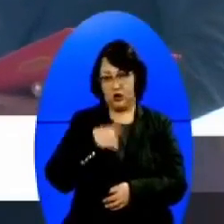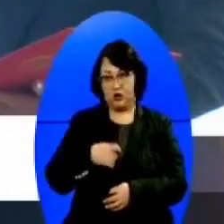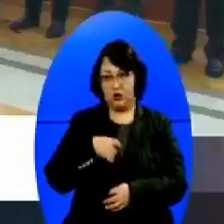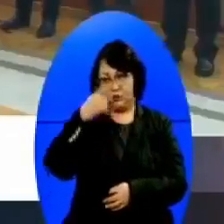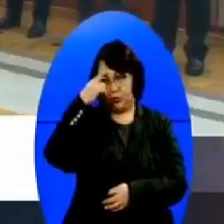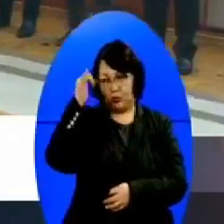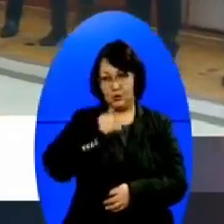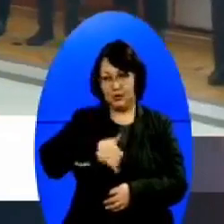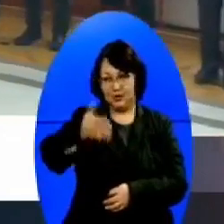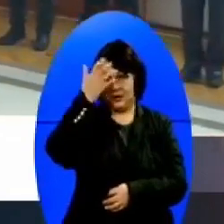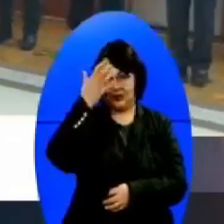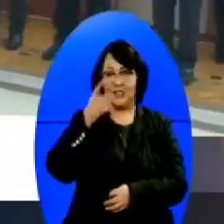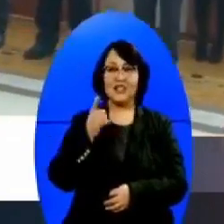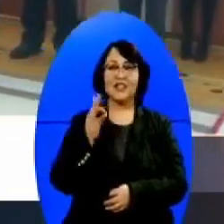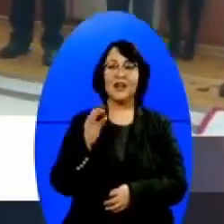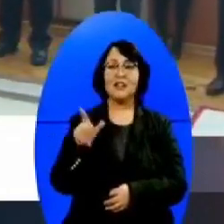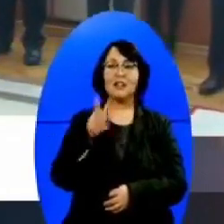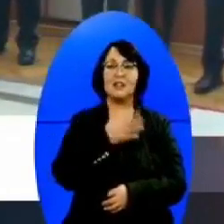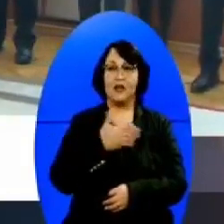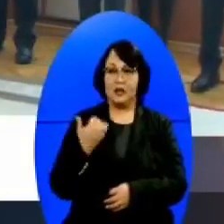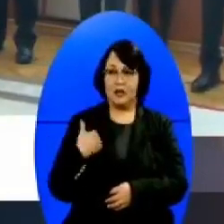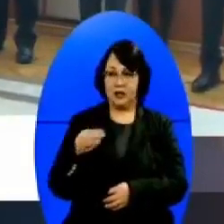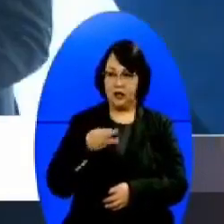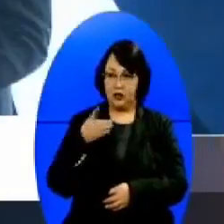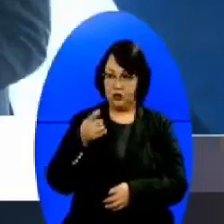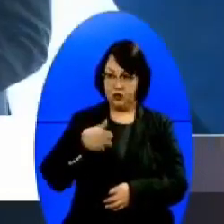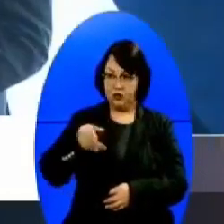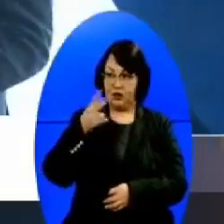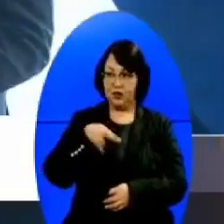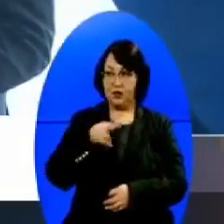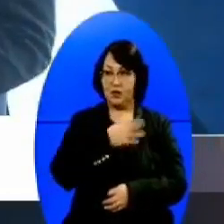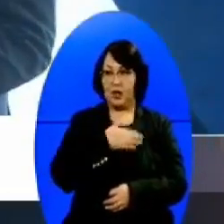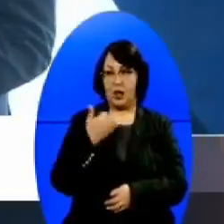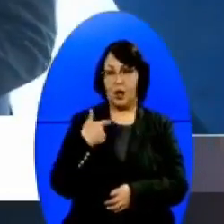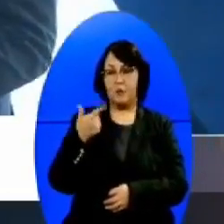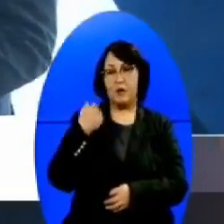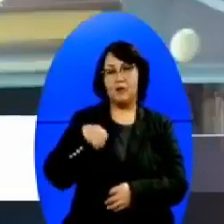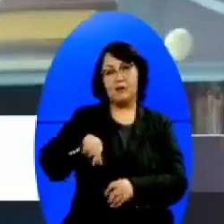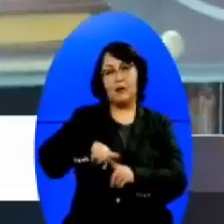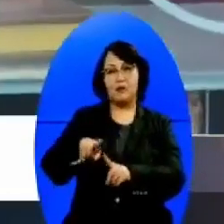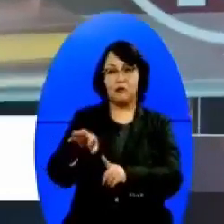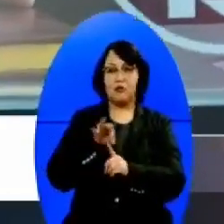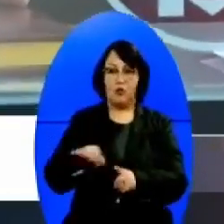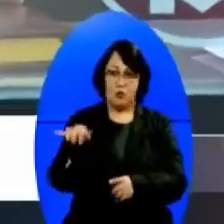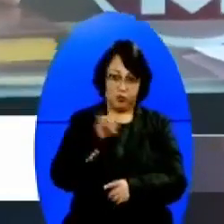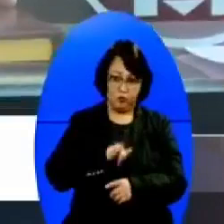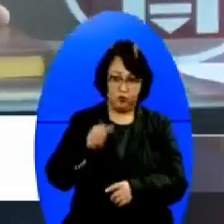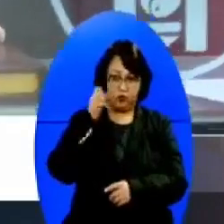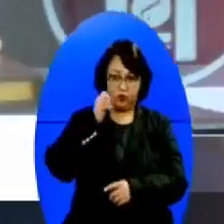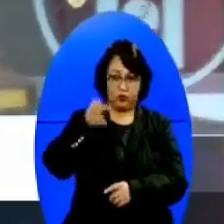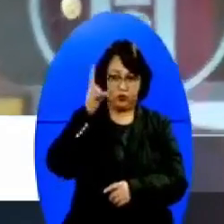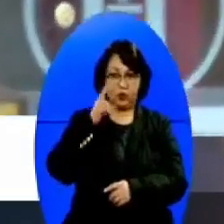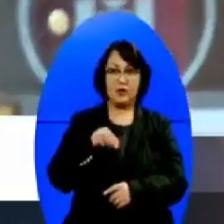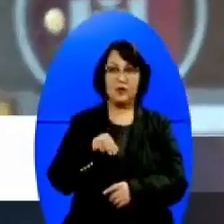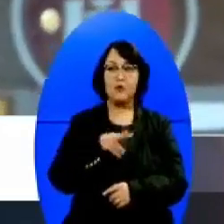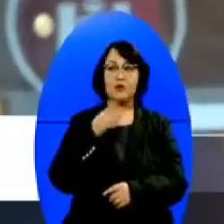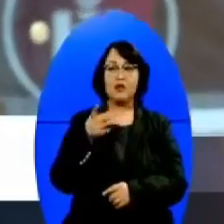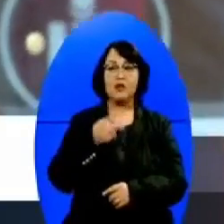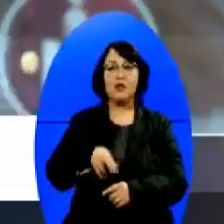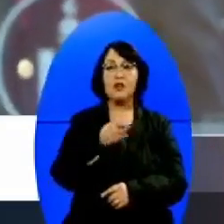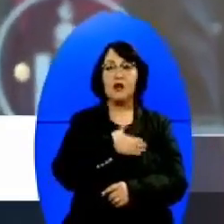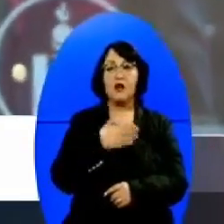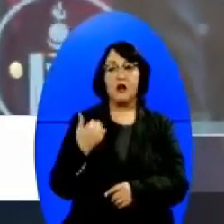Монгол улсын засгийн газрын хэрэглэх газрын тэргүүн дэд дарга Гамбатыг дахин томилж, улсын ерөнхийлөгчийн тамгын газрын дэд